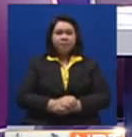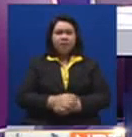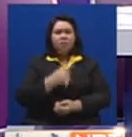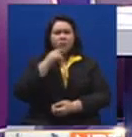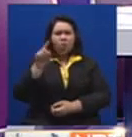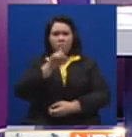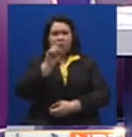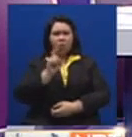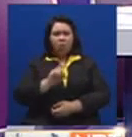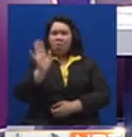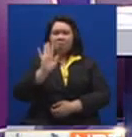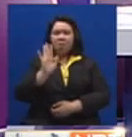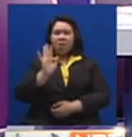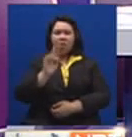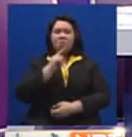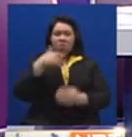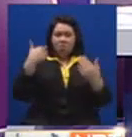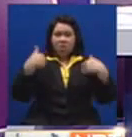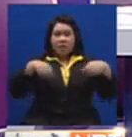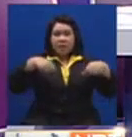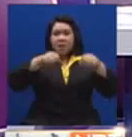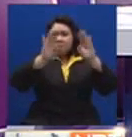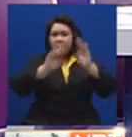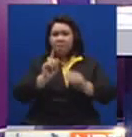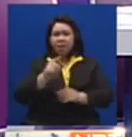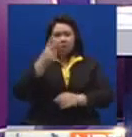งงนะคะสำหรับเสื้อวินแบบใหม่นะคะสำหรับผู้ใช้บริการนะคะ ah